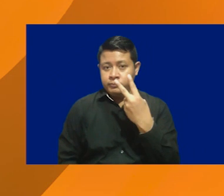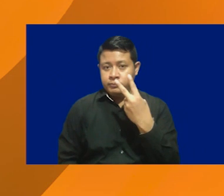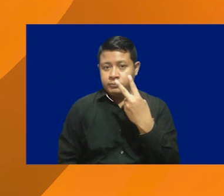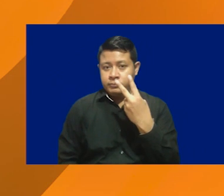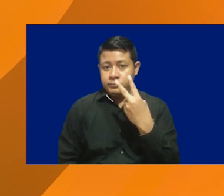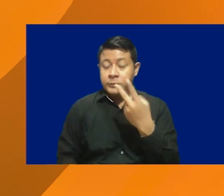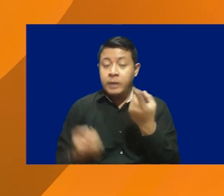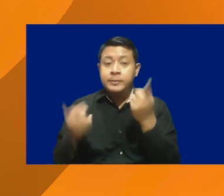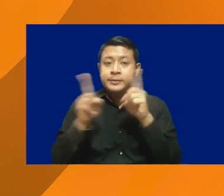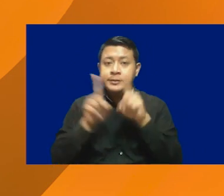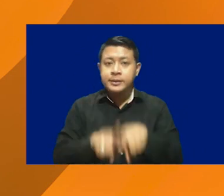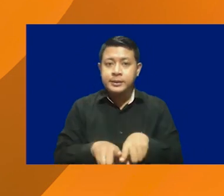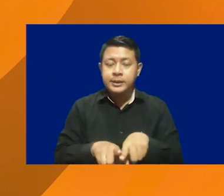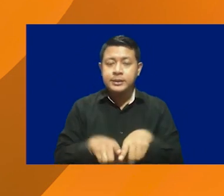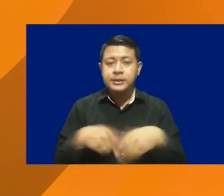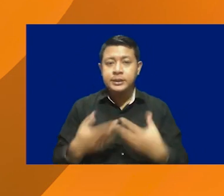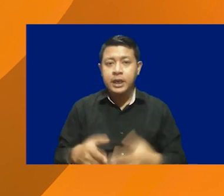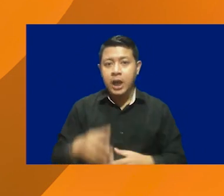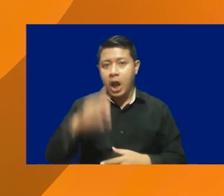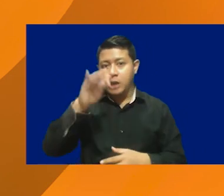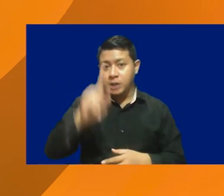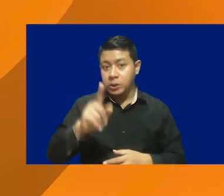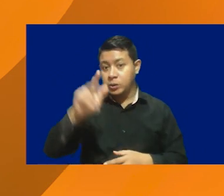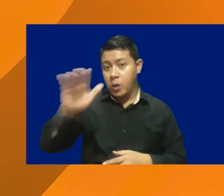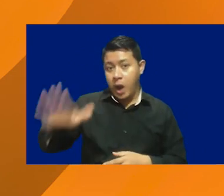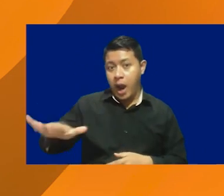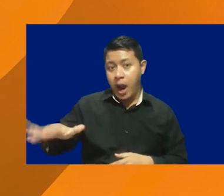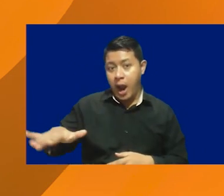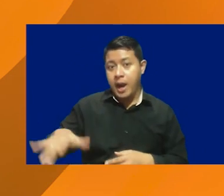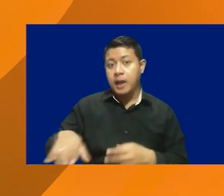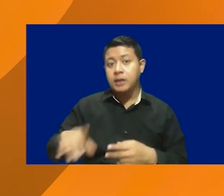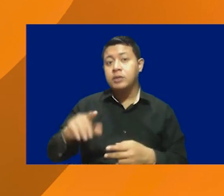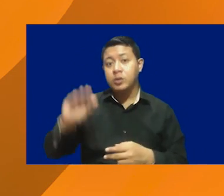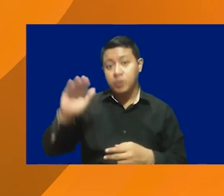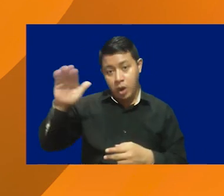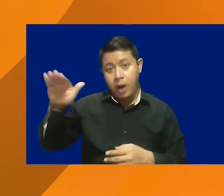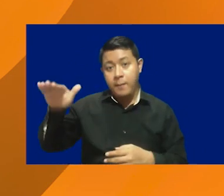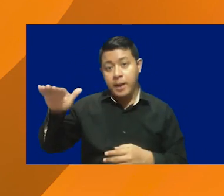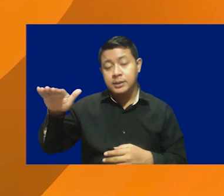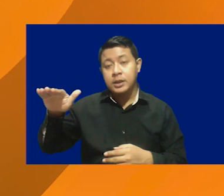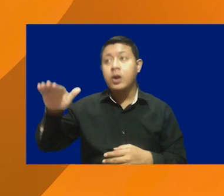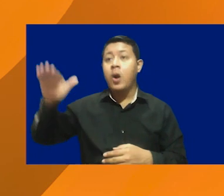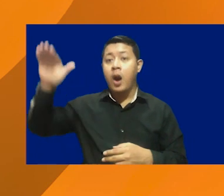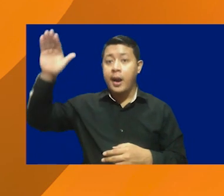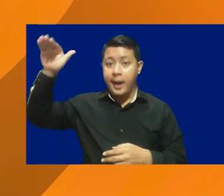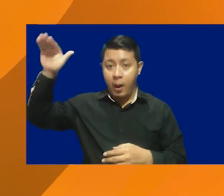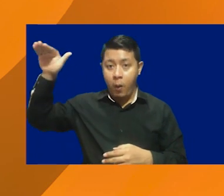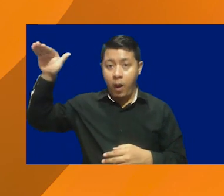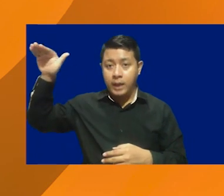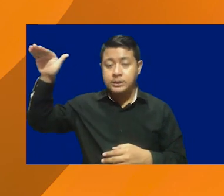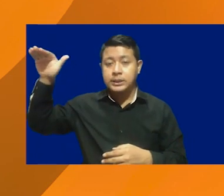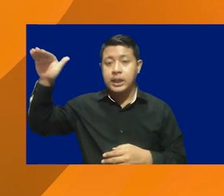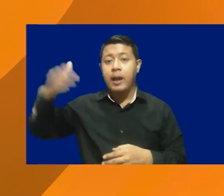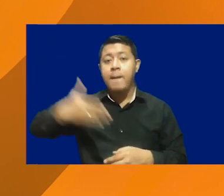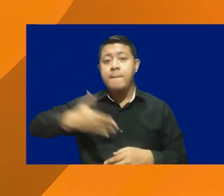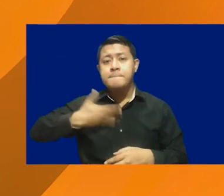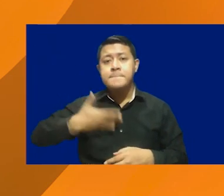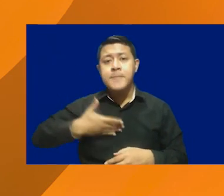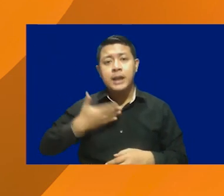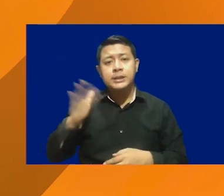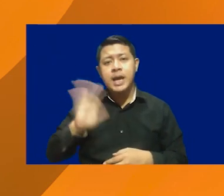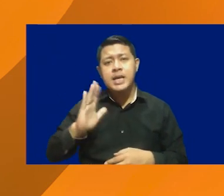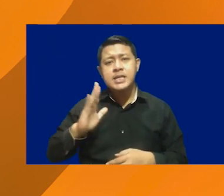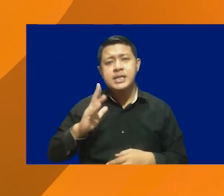Sekarang yang kedua, apa yang terjadi bila seorang anak, seorang remaja,